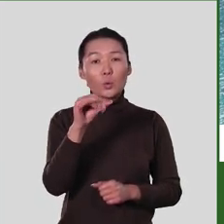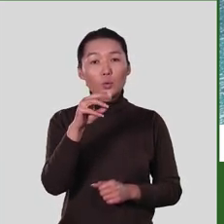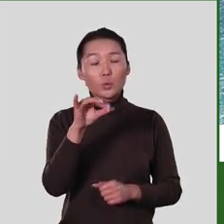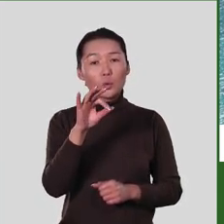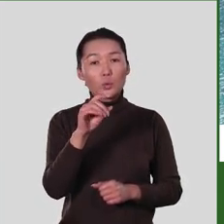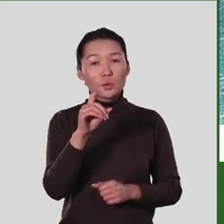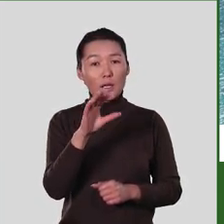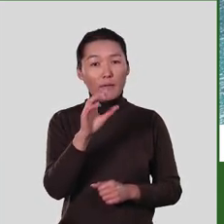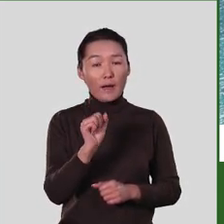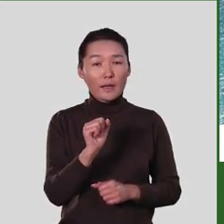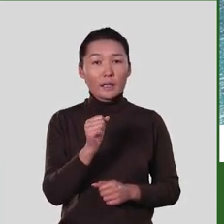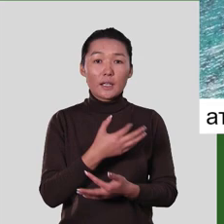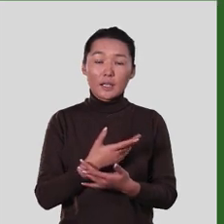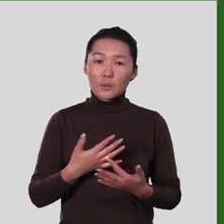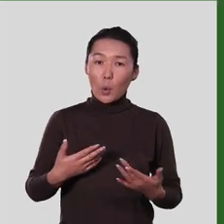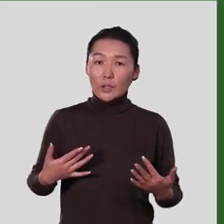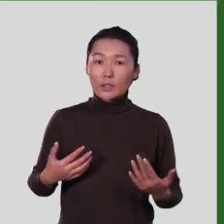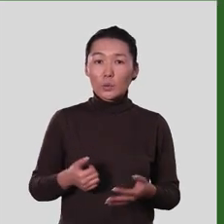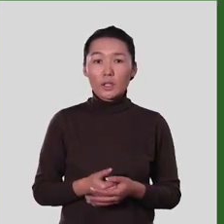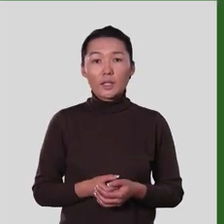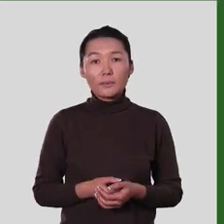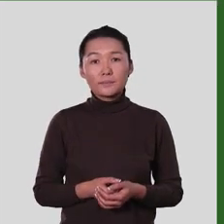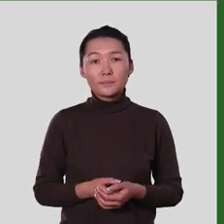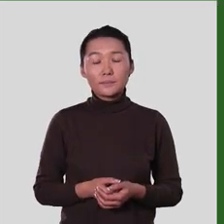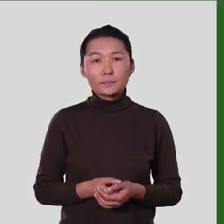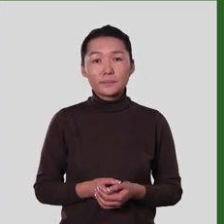Беллинсгаузена, Лисянского и многие другие.